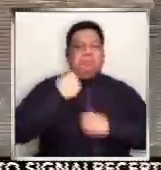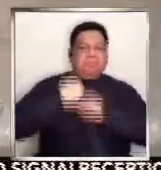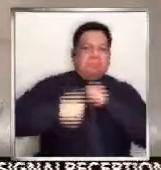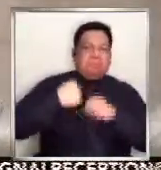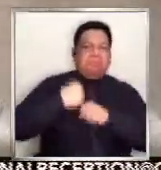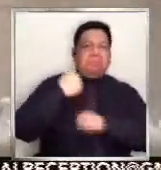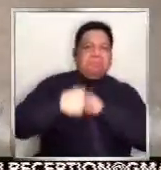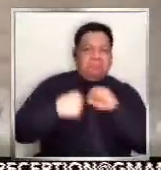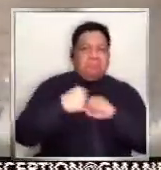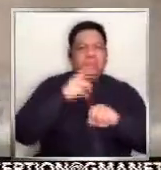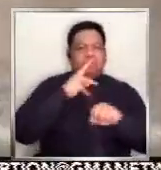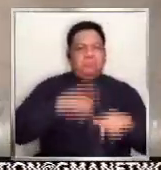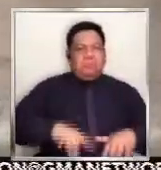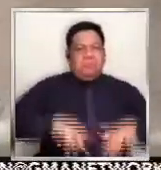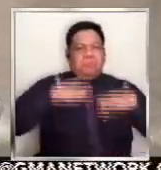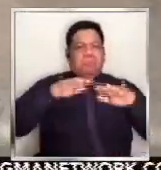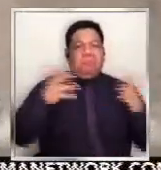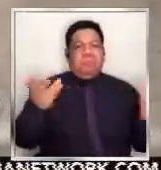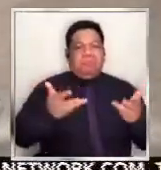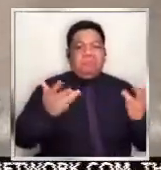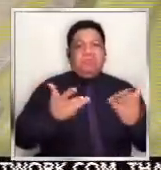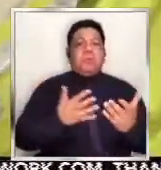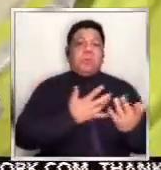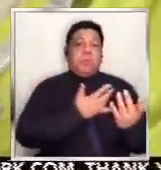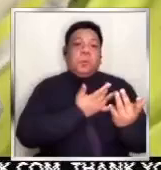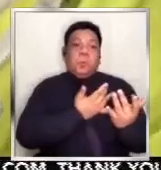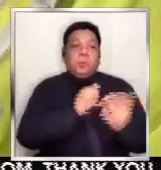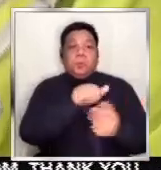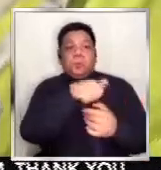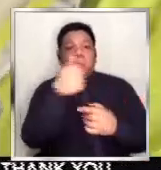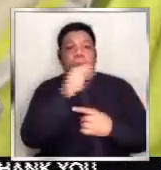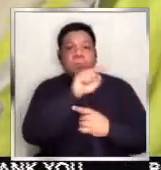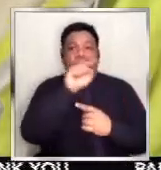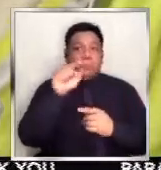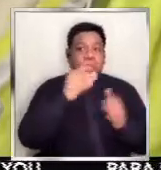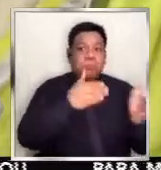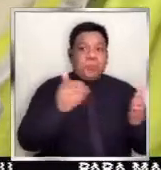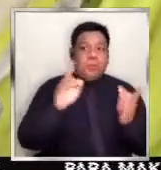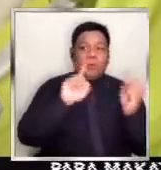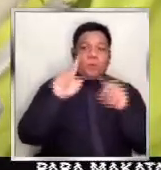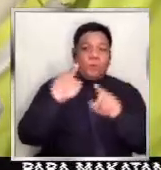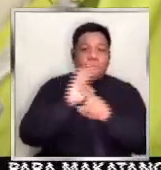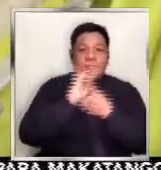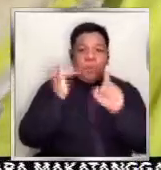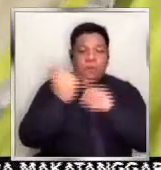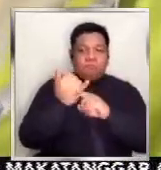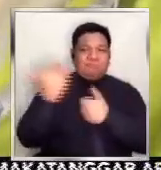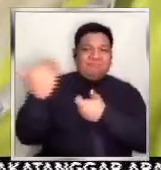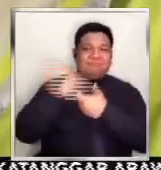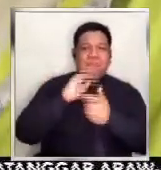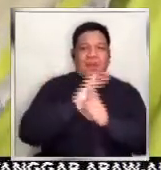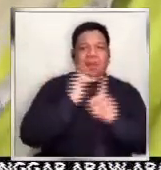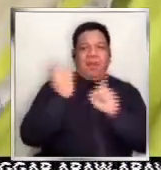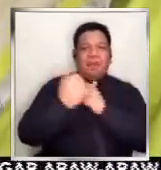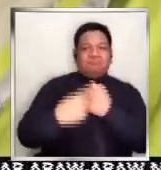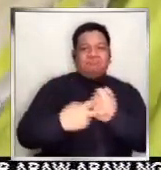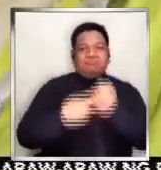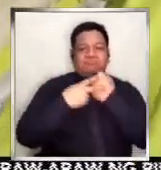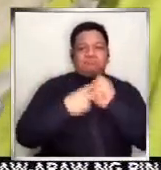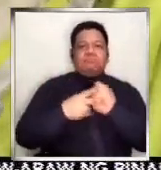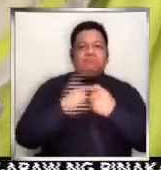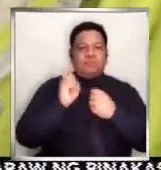dito. So, hintayin din namin yung mga ibang papunta ng mga barangay rescue para pwersahan